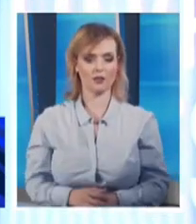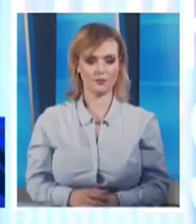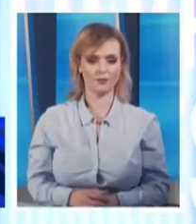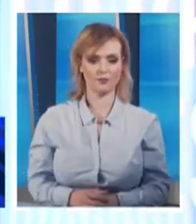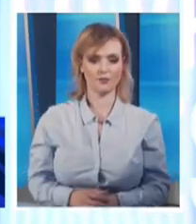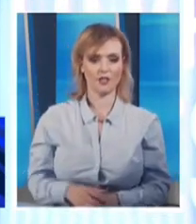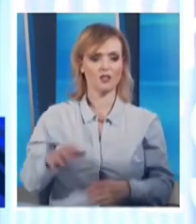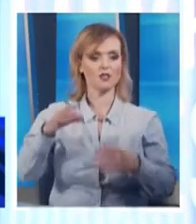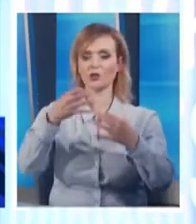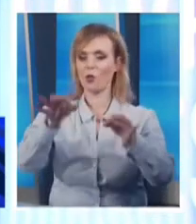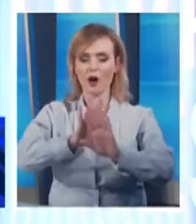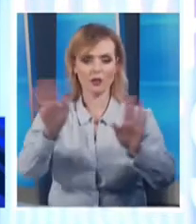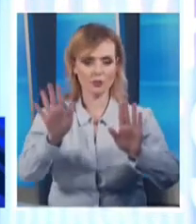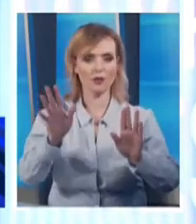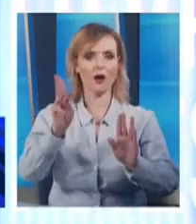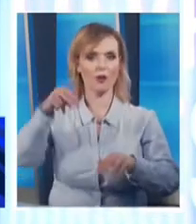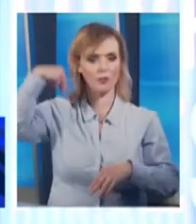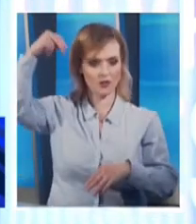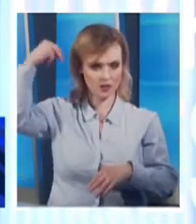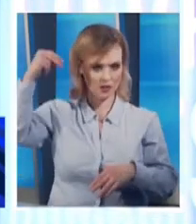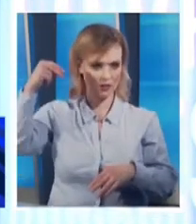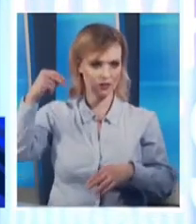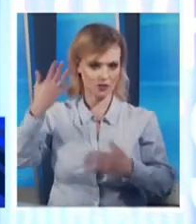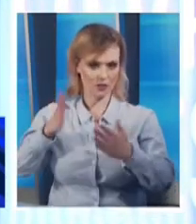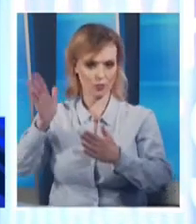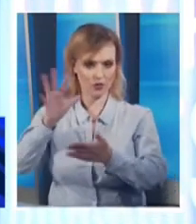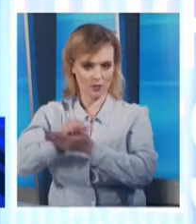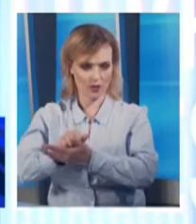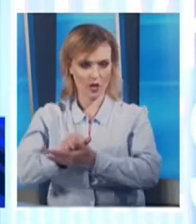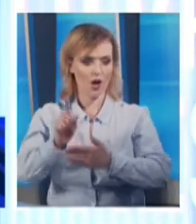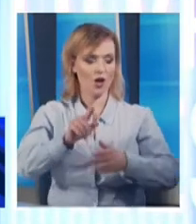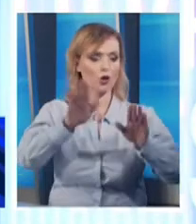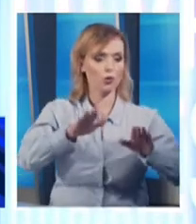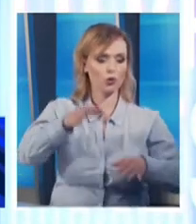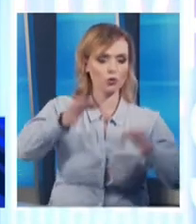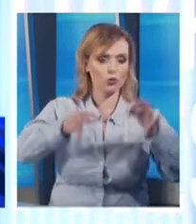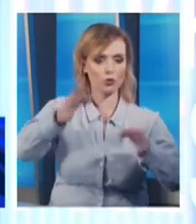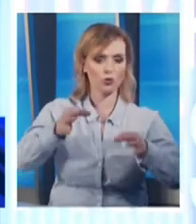să nu admită în calitate de președinte ca în funcțiile de judecători să ajungă